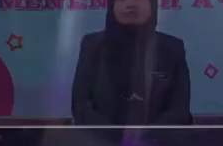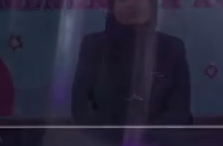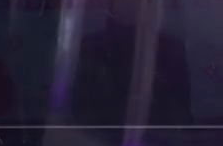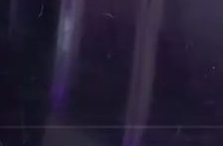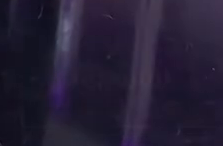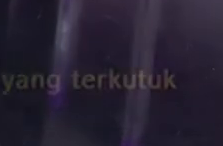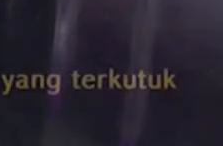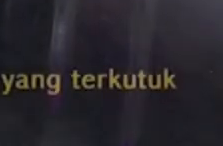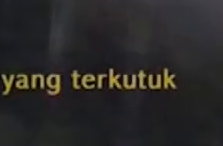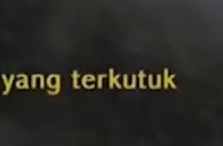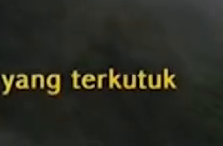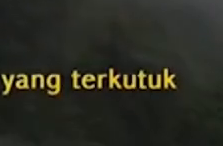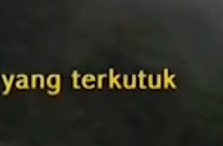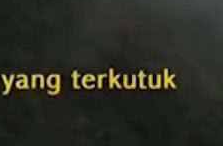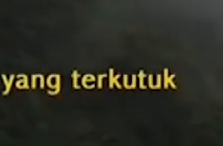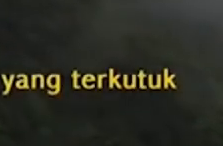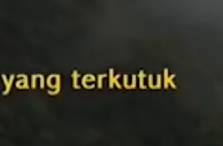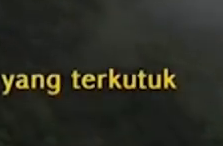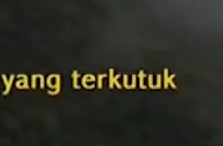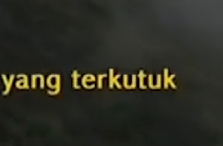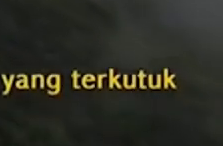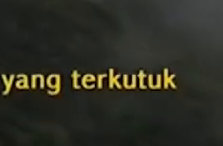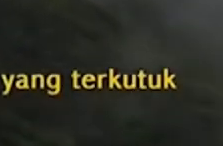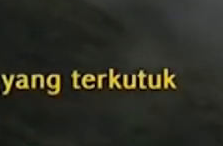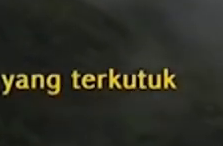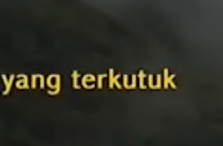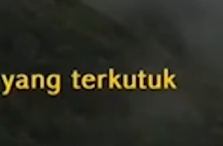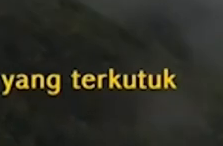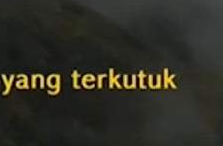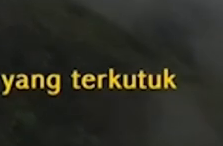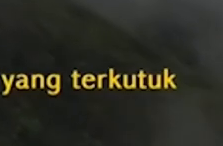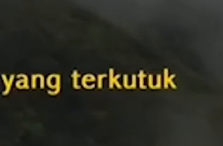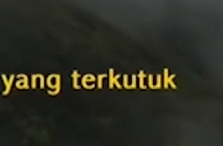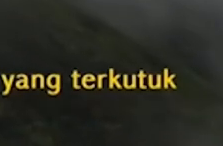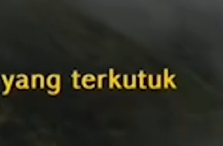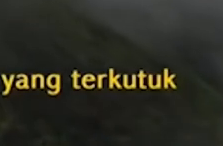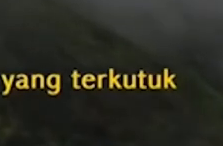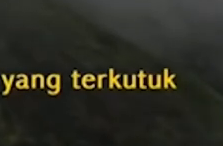oh lucu Billah himinas syaiton nirojim